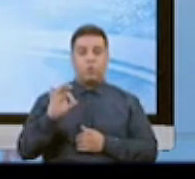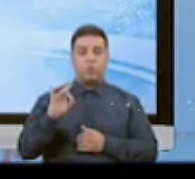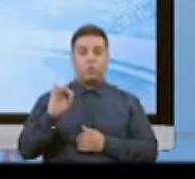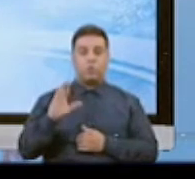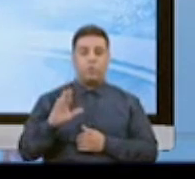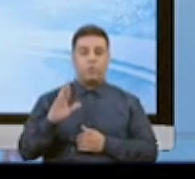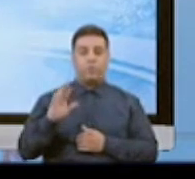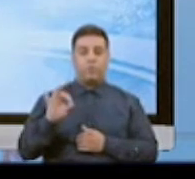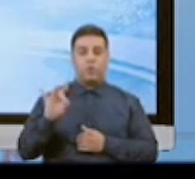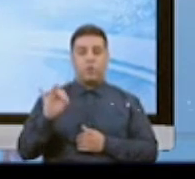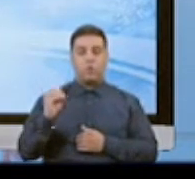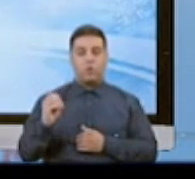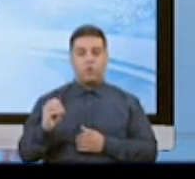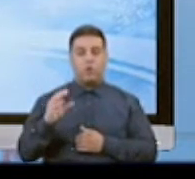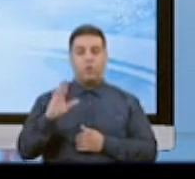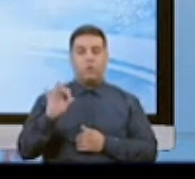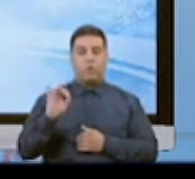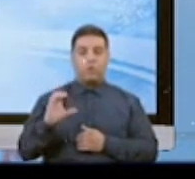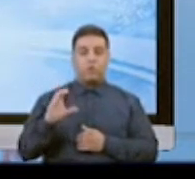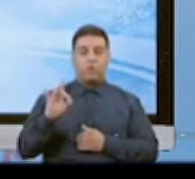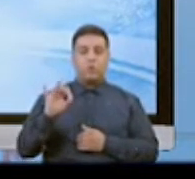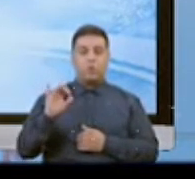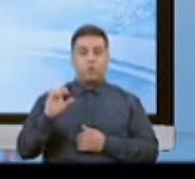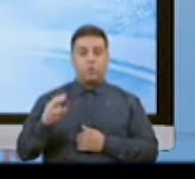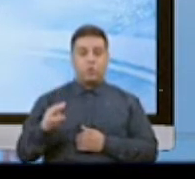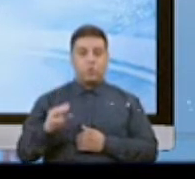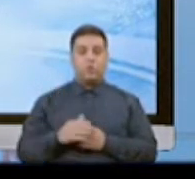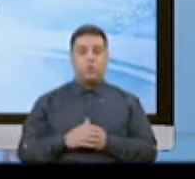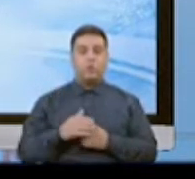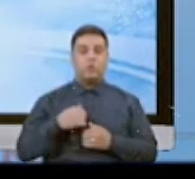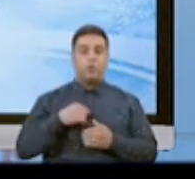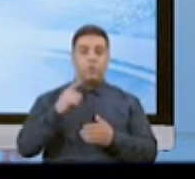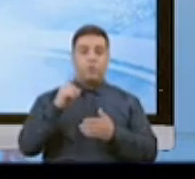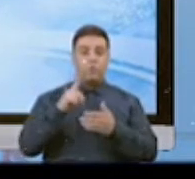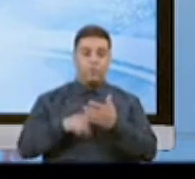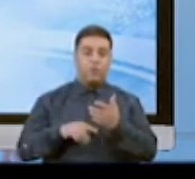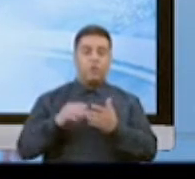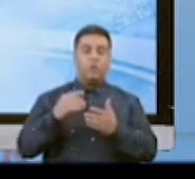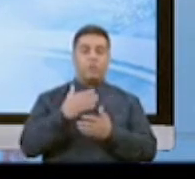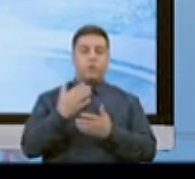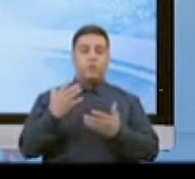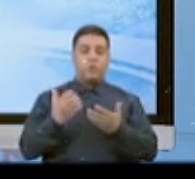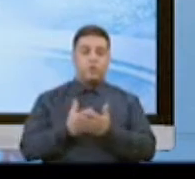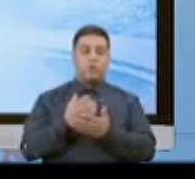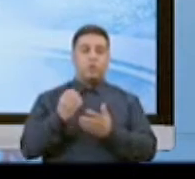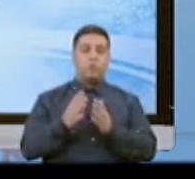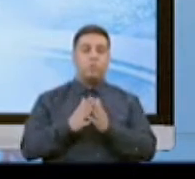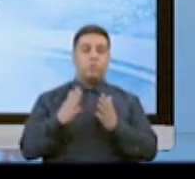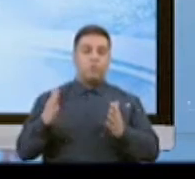остров, второе, ворс, рост. Я уверена, что вы нашли еще больше слов.